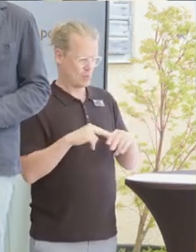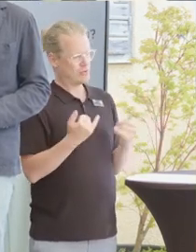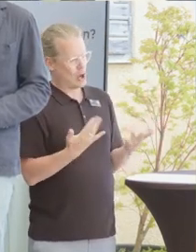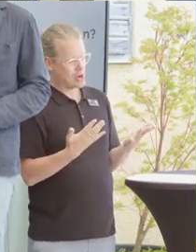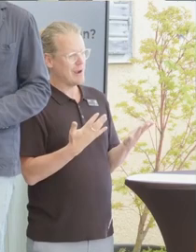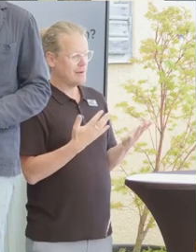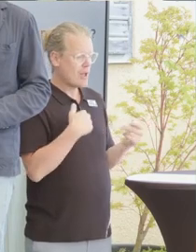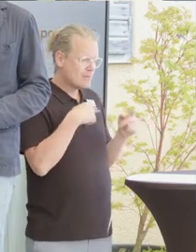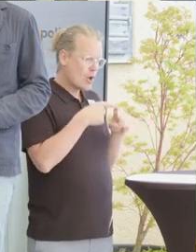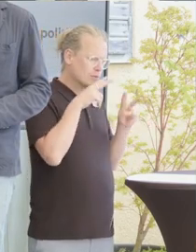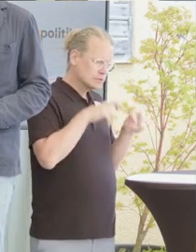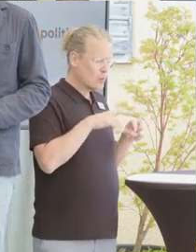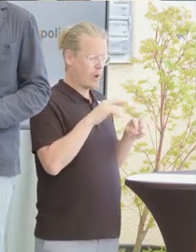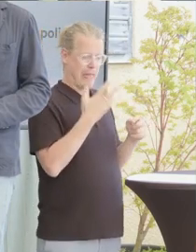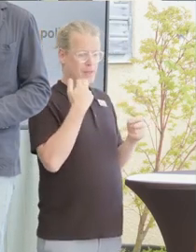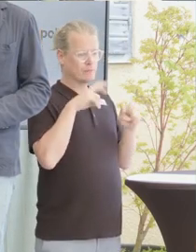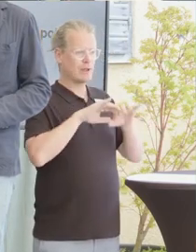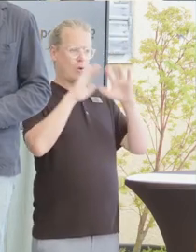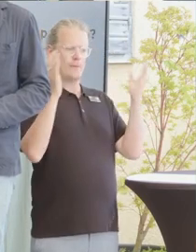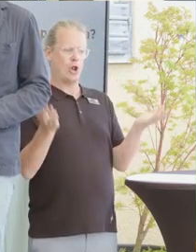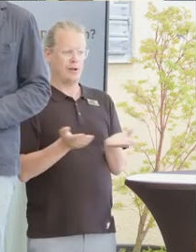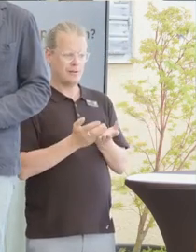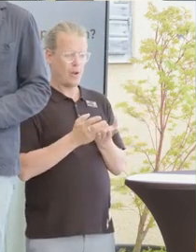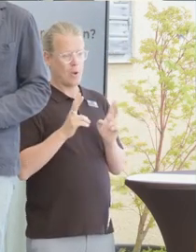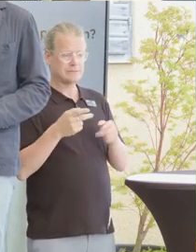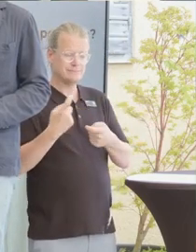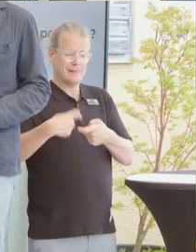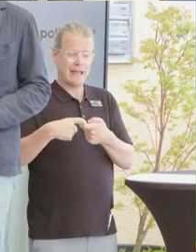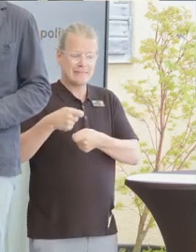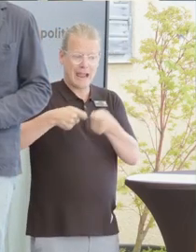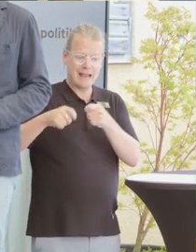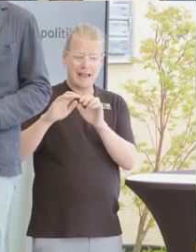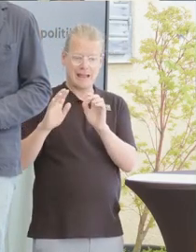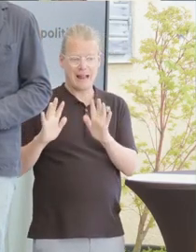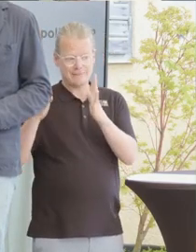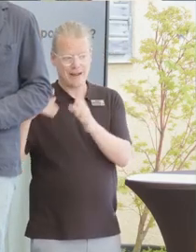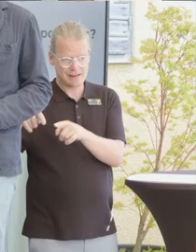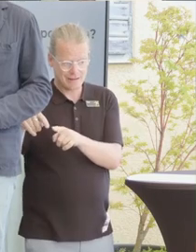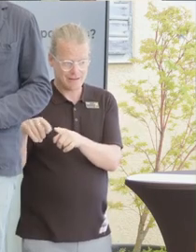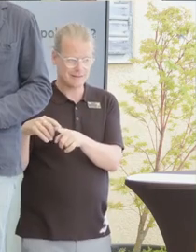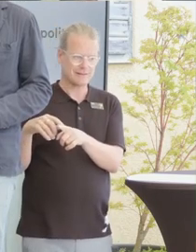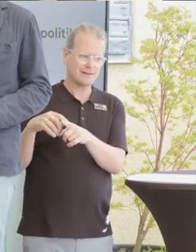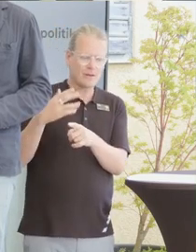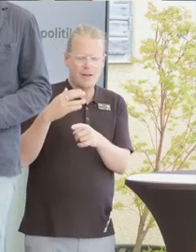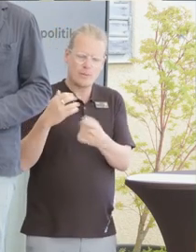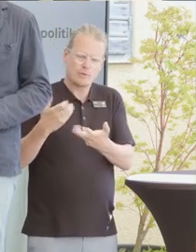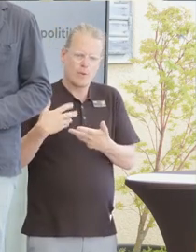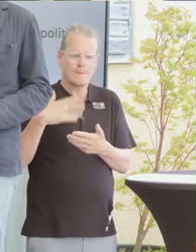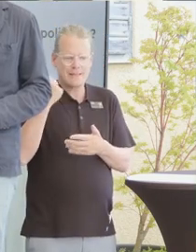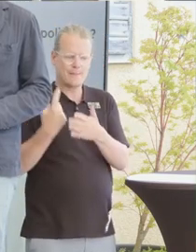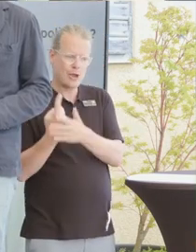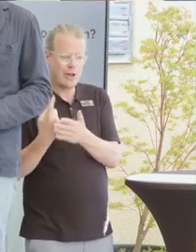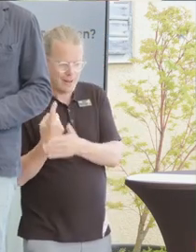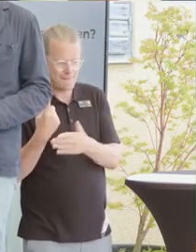inom forskningen som inom många, många andra områden. Och då måste det också finnas förutsättningar att forska vid